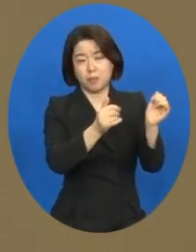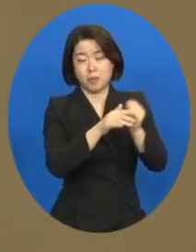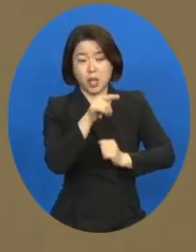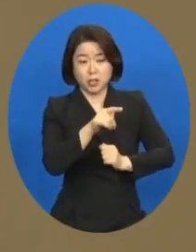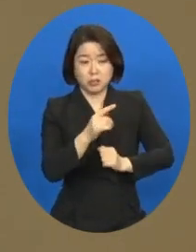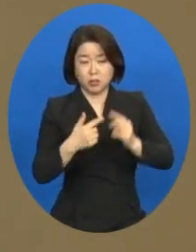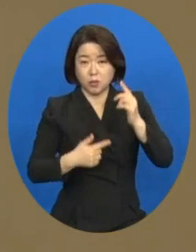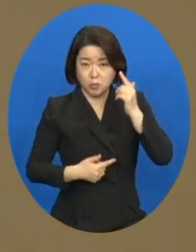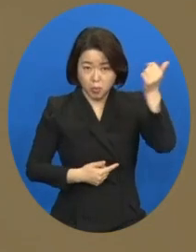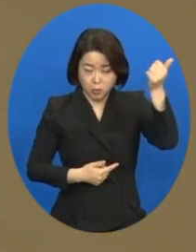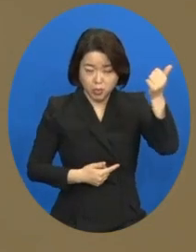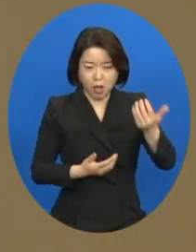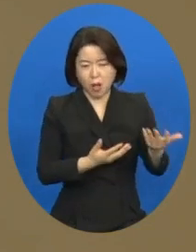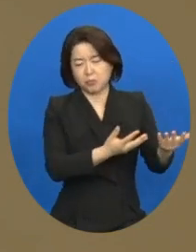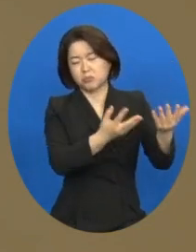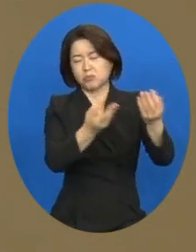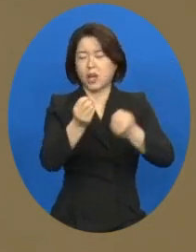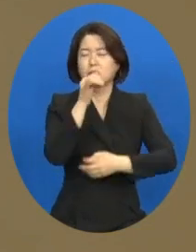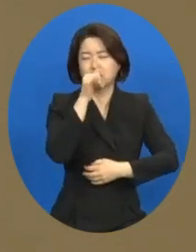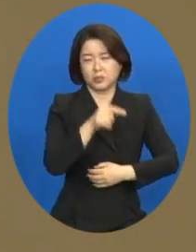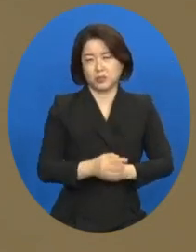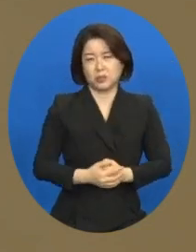그런 목회자들도 많다는 거예요.